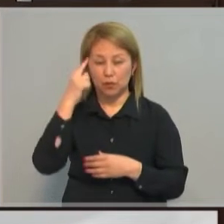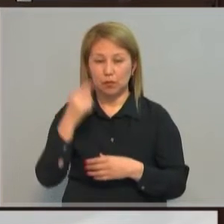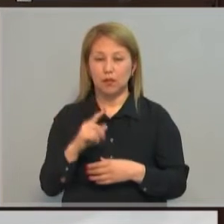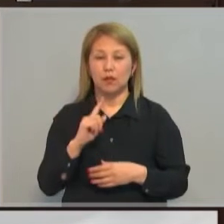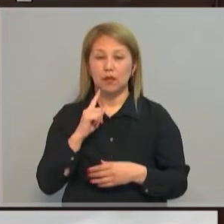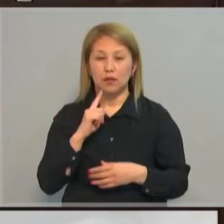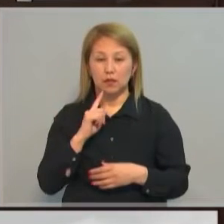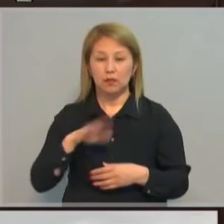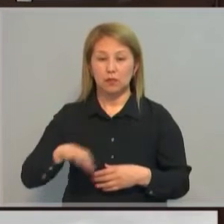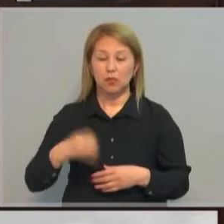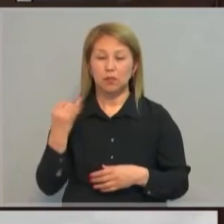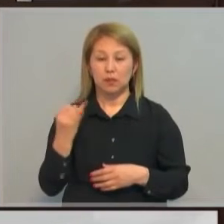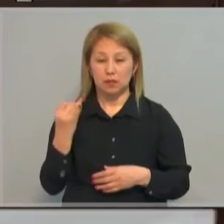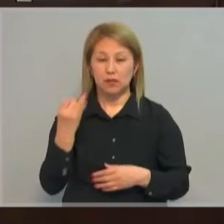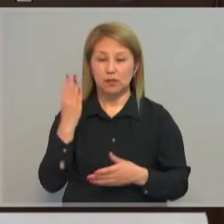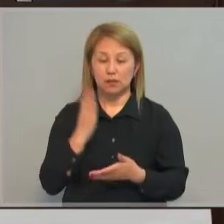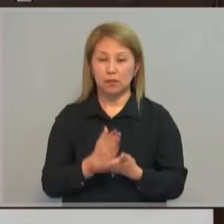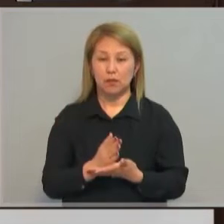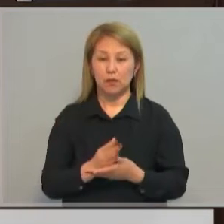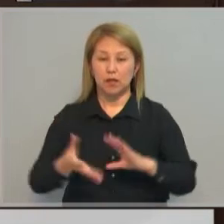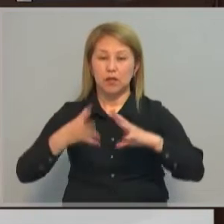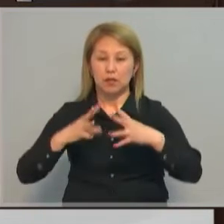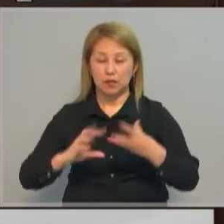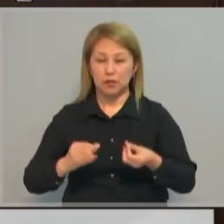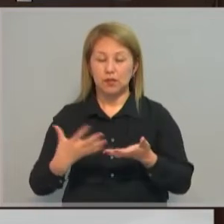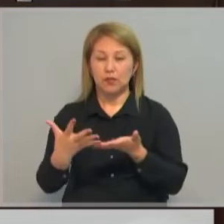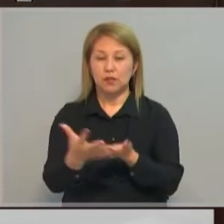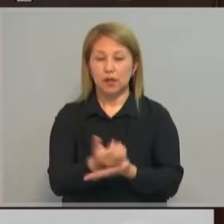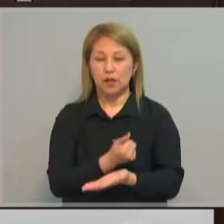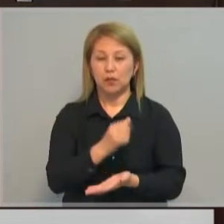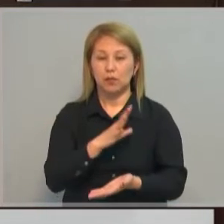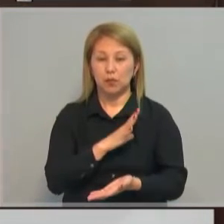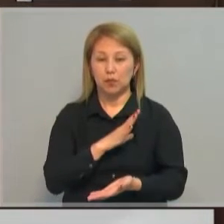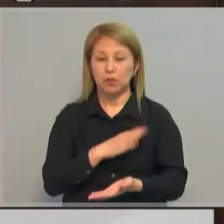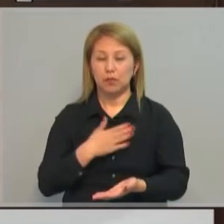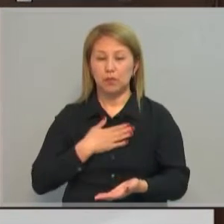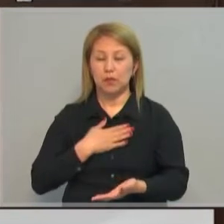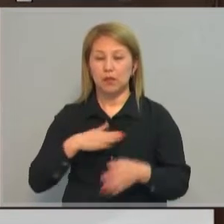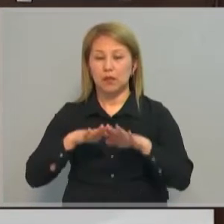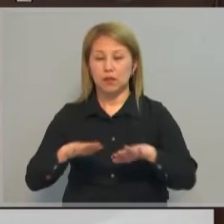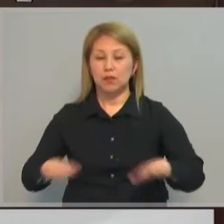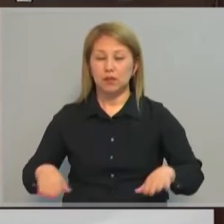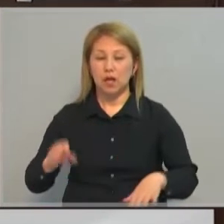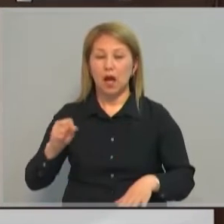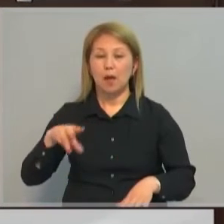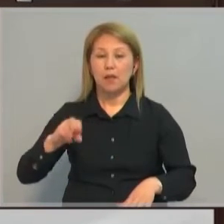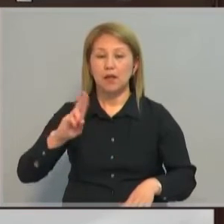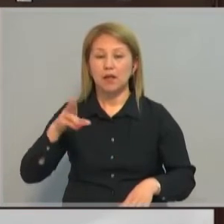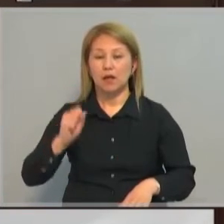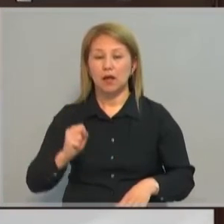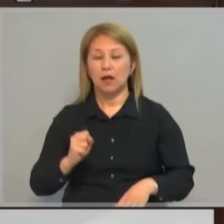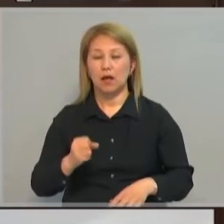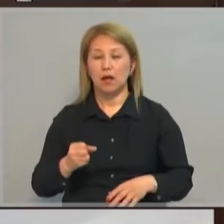Қиын болғанмен кейін қызығы бар, нәтижесін алғаннан кейін. Сондай-сондай менің шәкірттерім Америкада